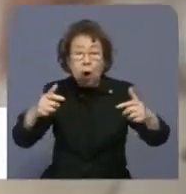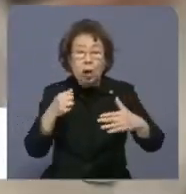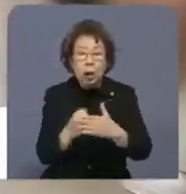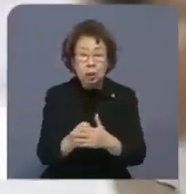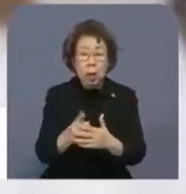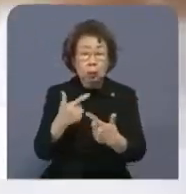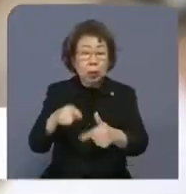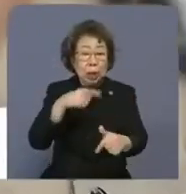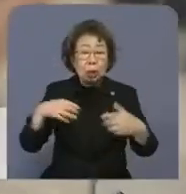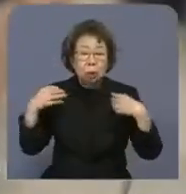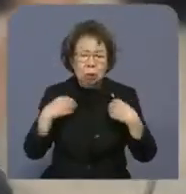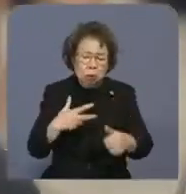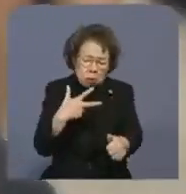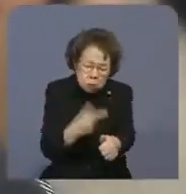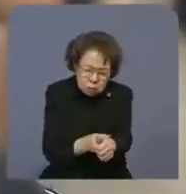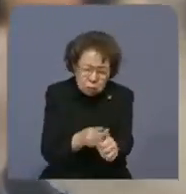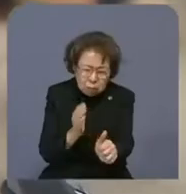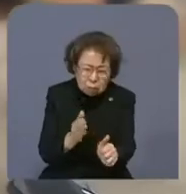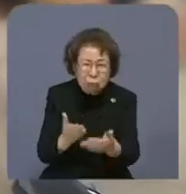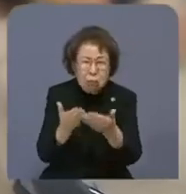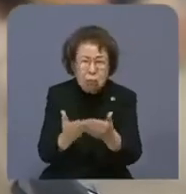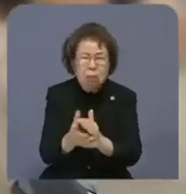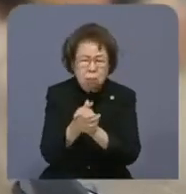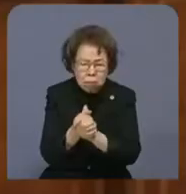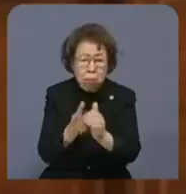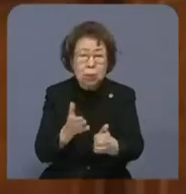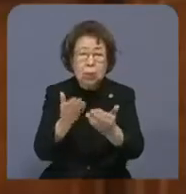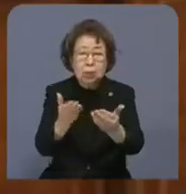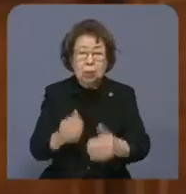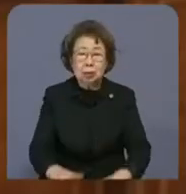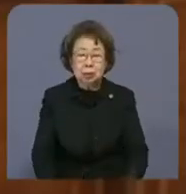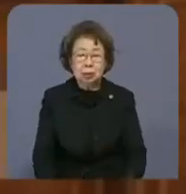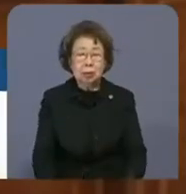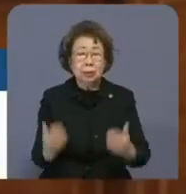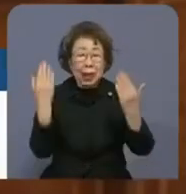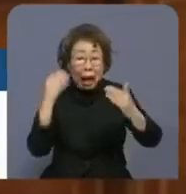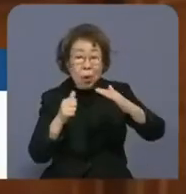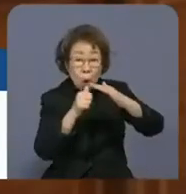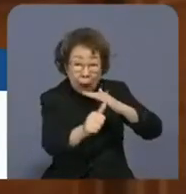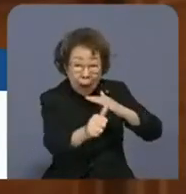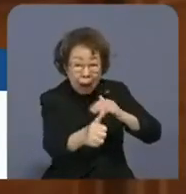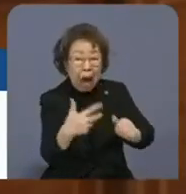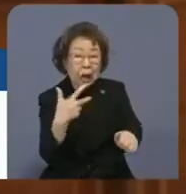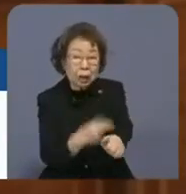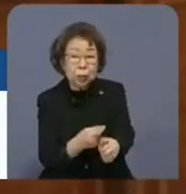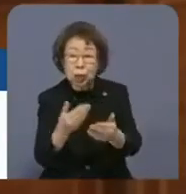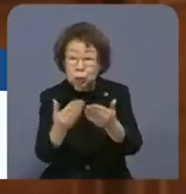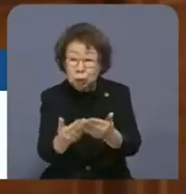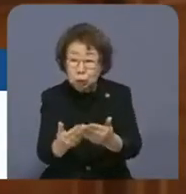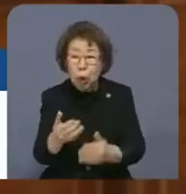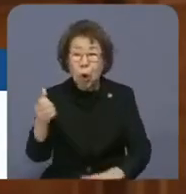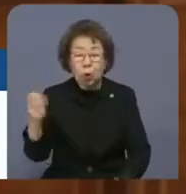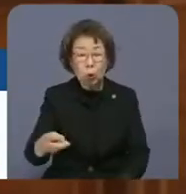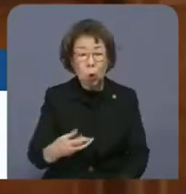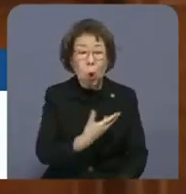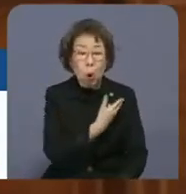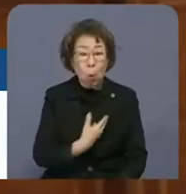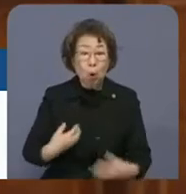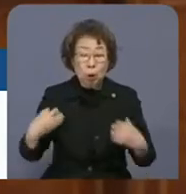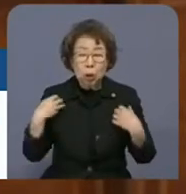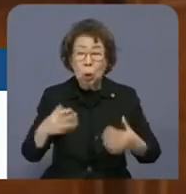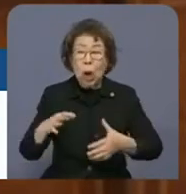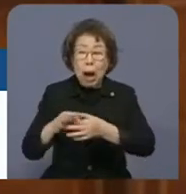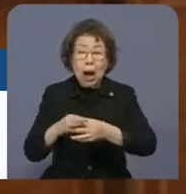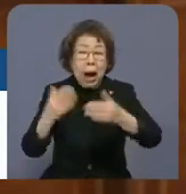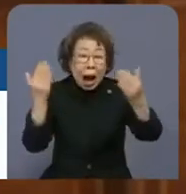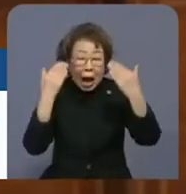백신 접종을 적극적으로 독려하기로 했습니다. 학교로 찾아가는 접종이라든지 또는 보건소하고